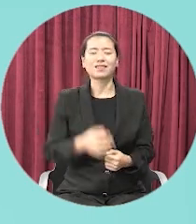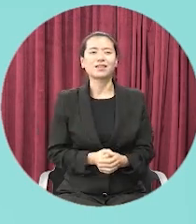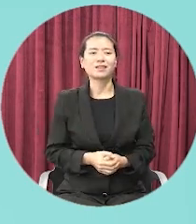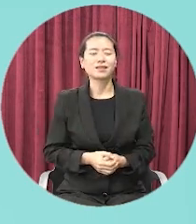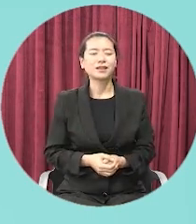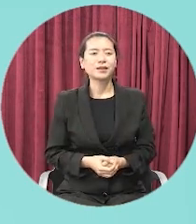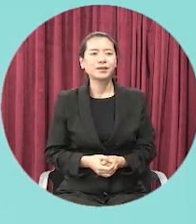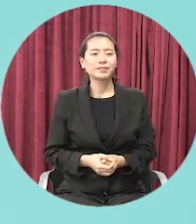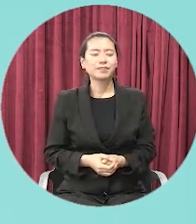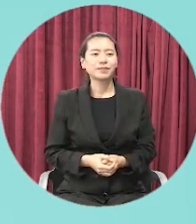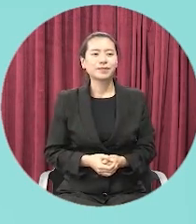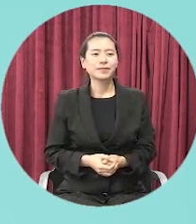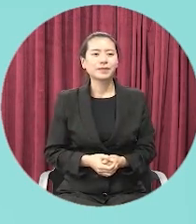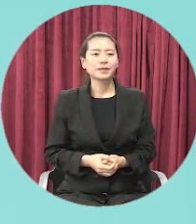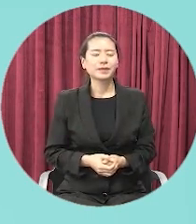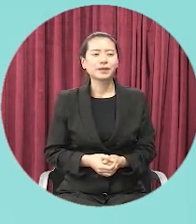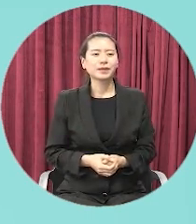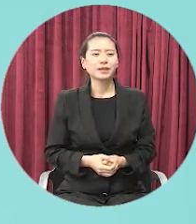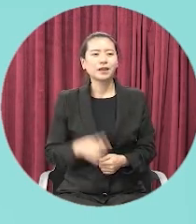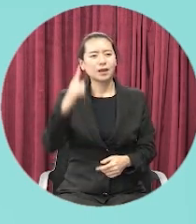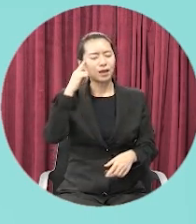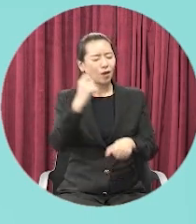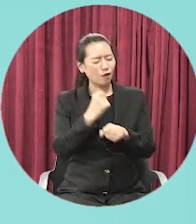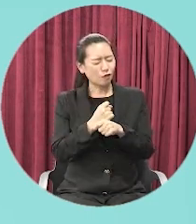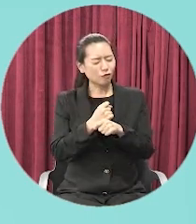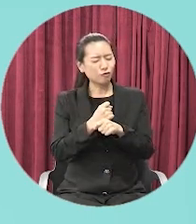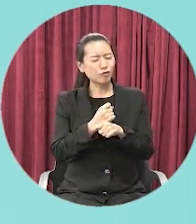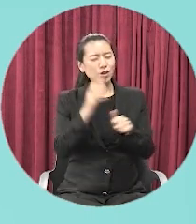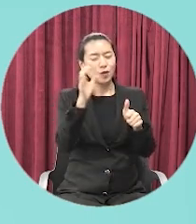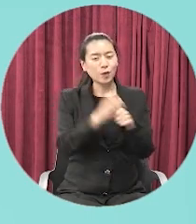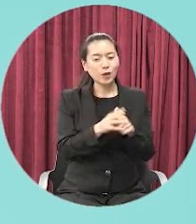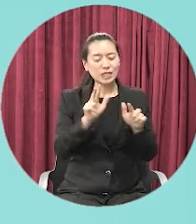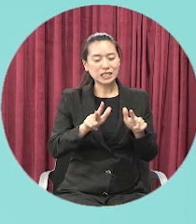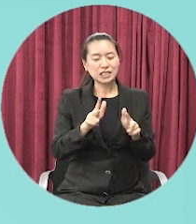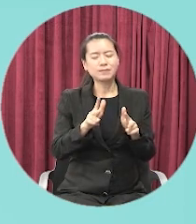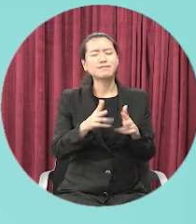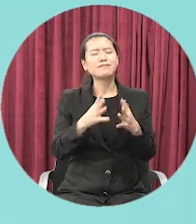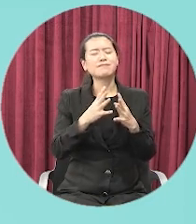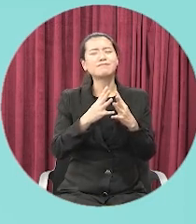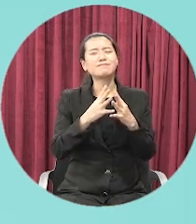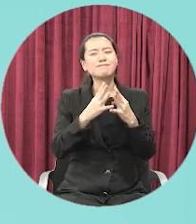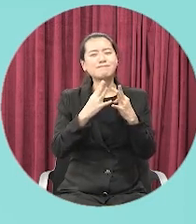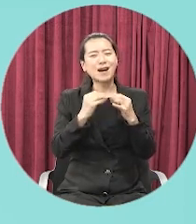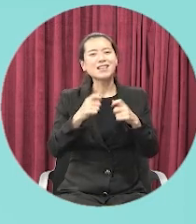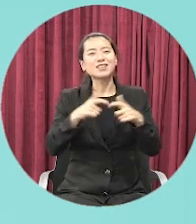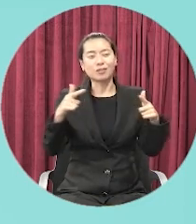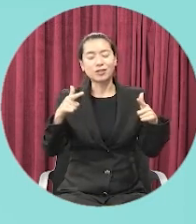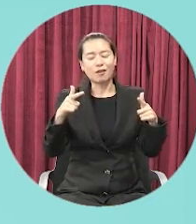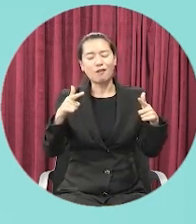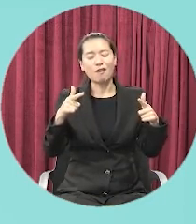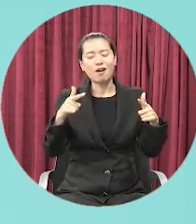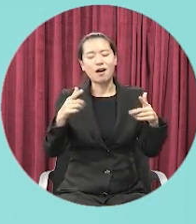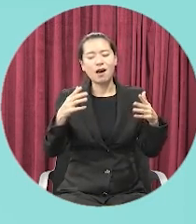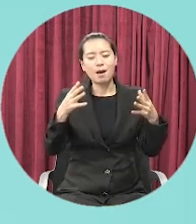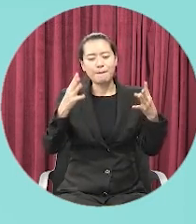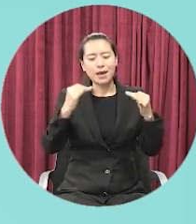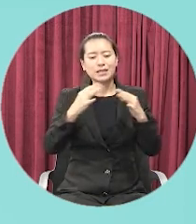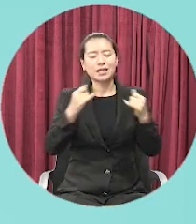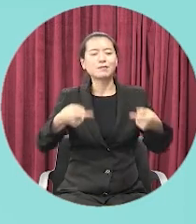군이 자른 연구 용역이 굉장히 많이 활성화되고 많은 그 좋으신 분들이 참여해주셔서